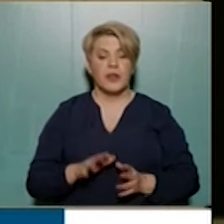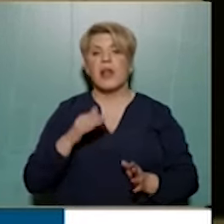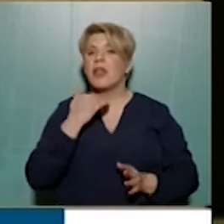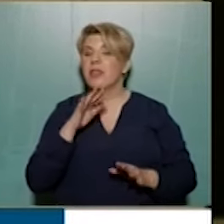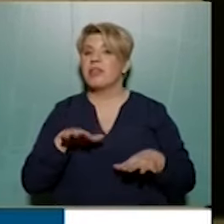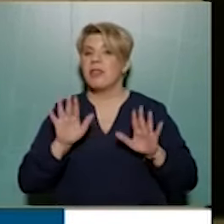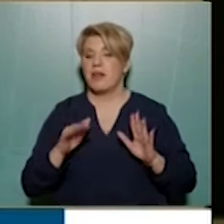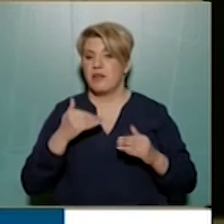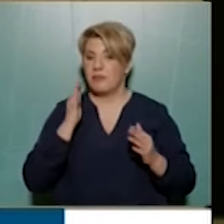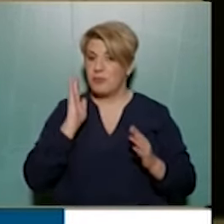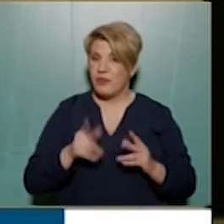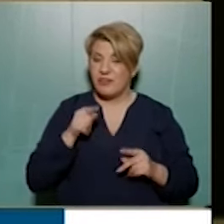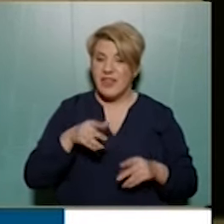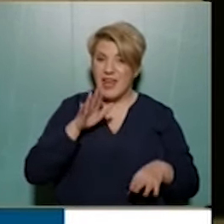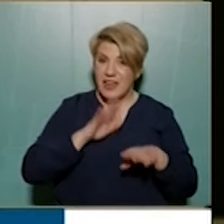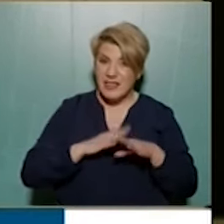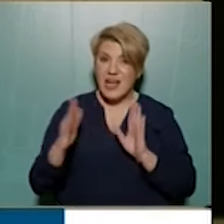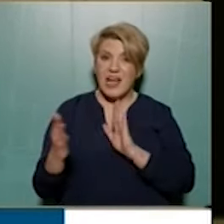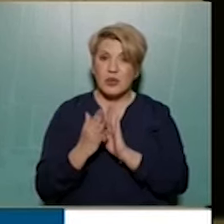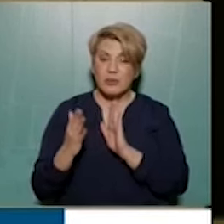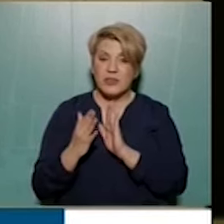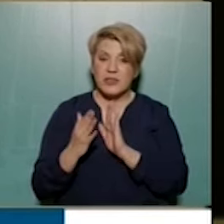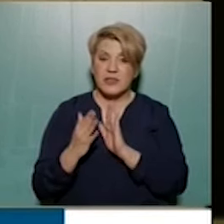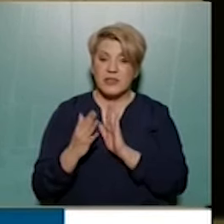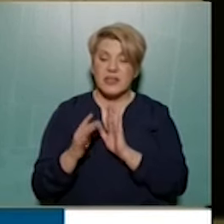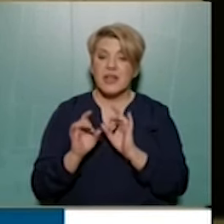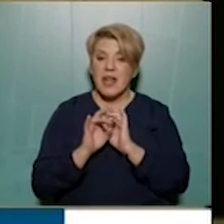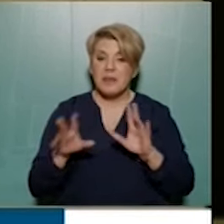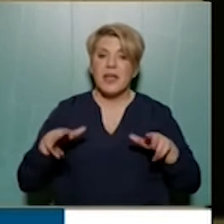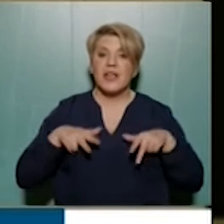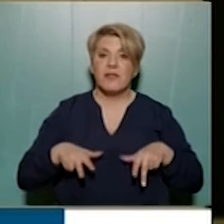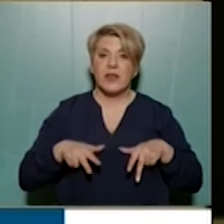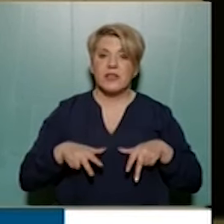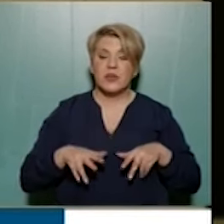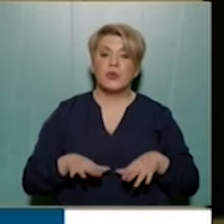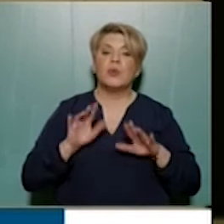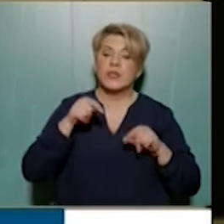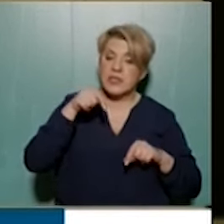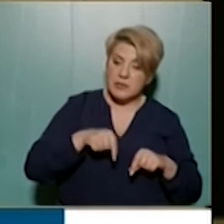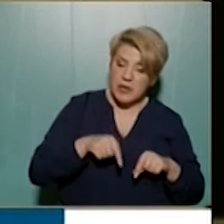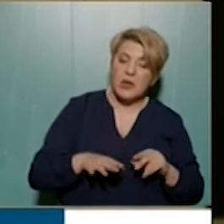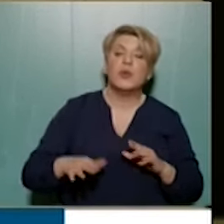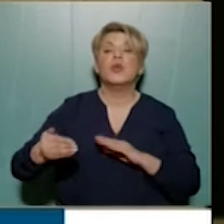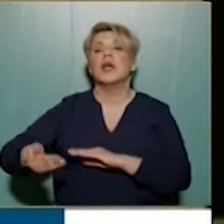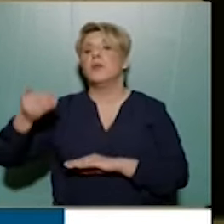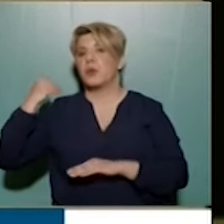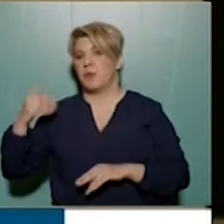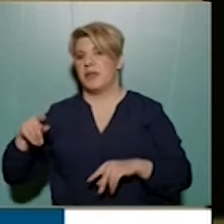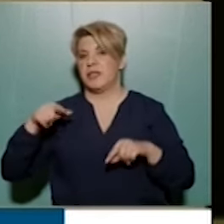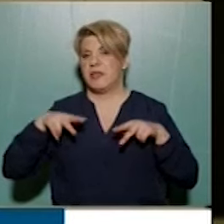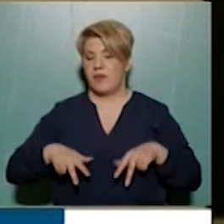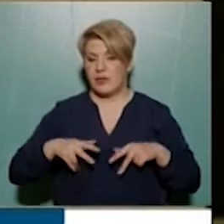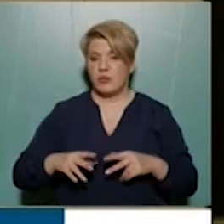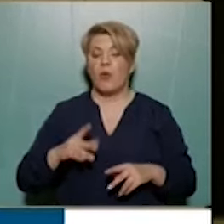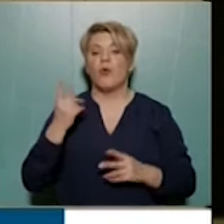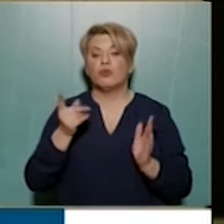μπορεί αυτές τις αιτίες να τις αντιμετωπίσει καμία κυβέρνηση, ούτε η σημερινή, ούτε προηγούμενες,